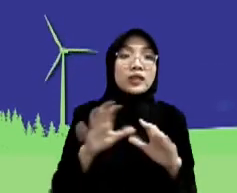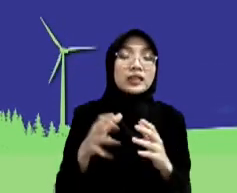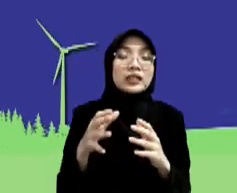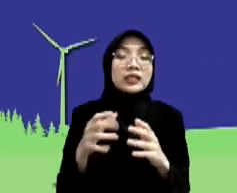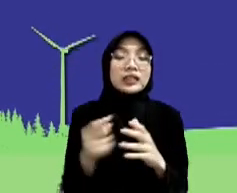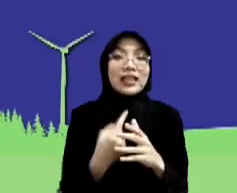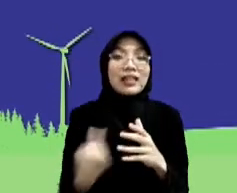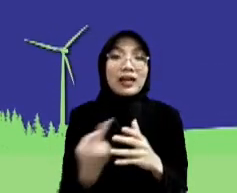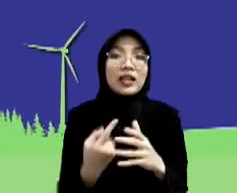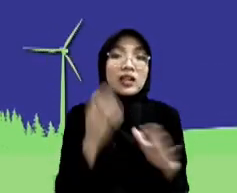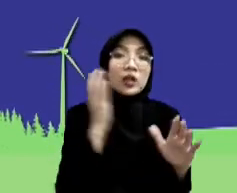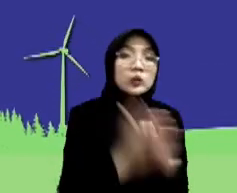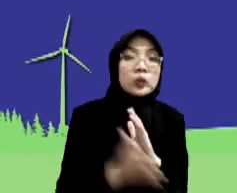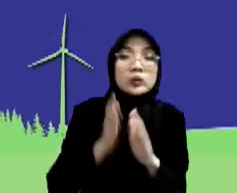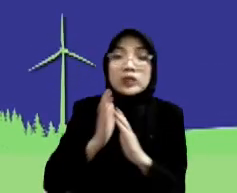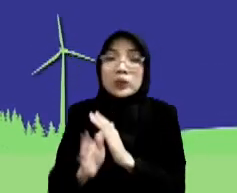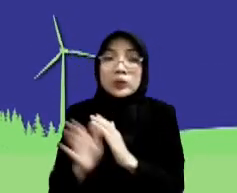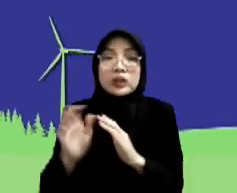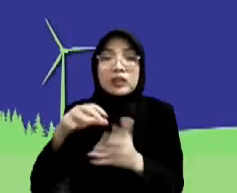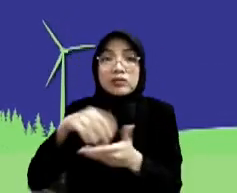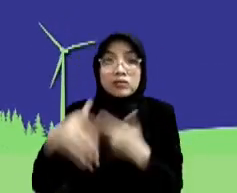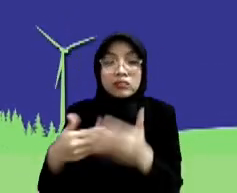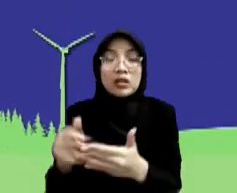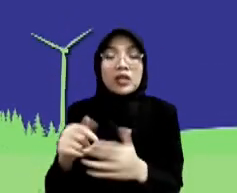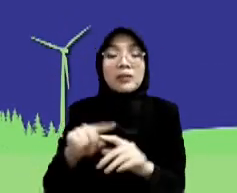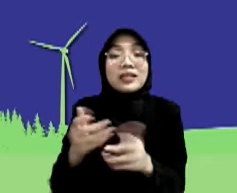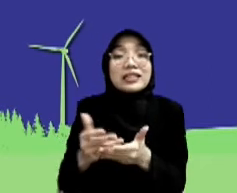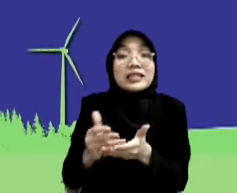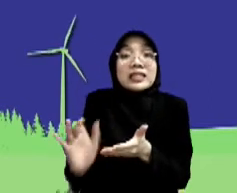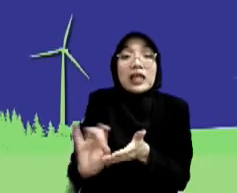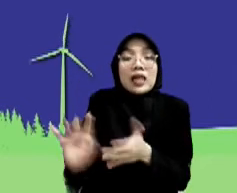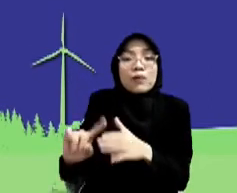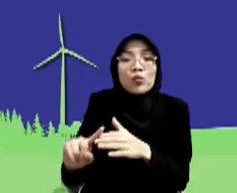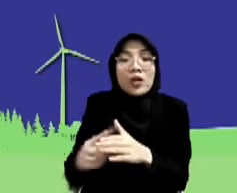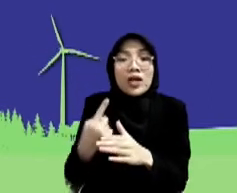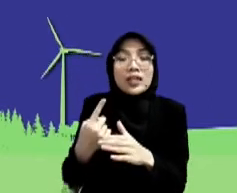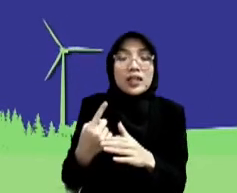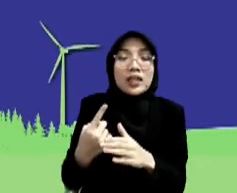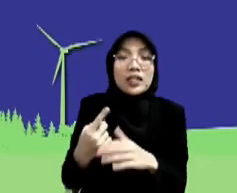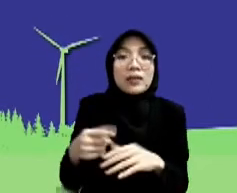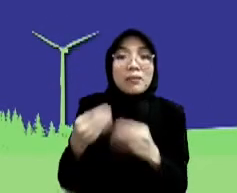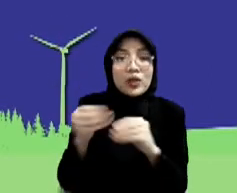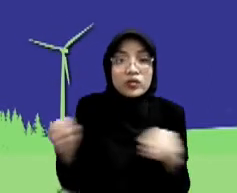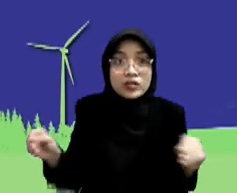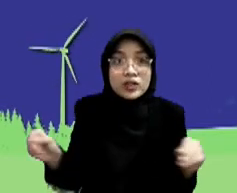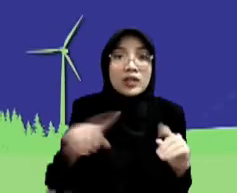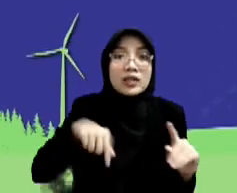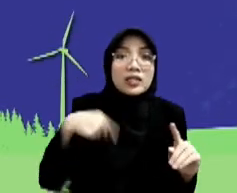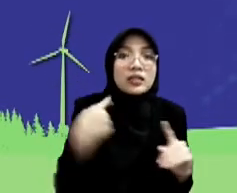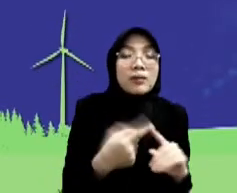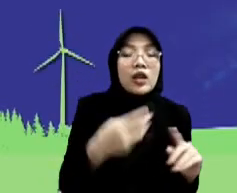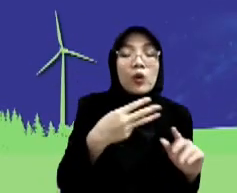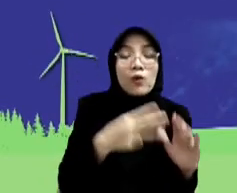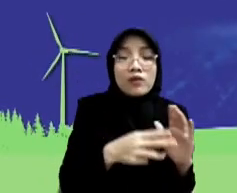direct indirect Manufacturing tapi sisanya itu eh dari eh mulai dari Raw materialnya nya sampai kemudian End of life-nya gitu